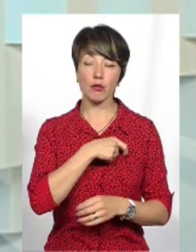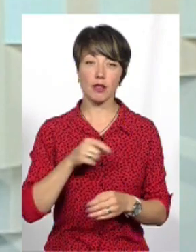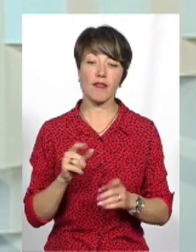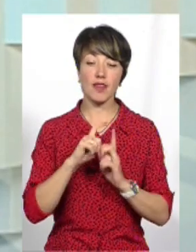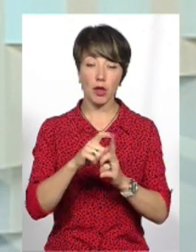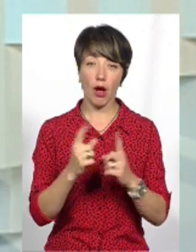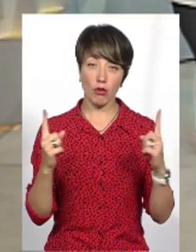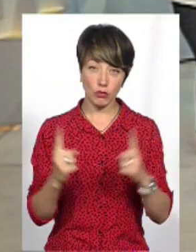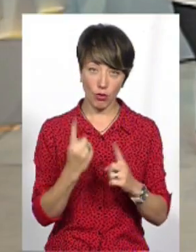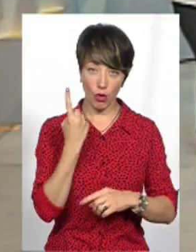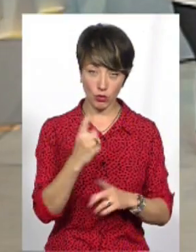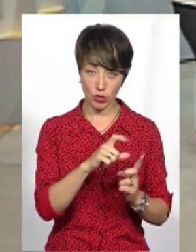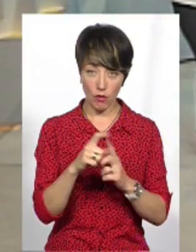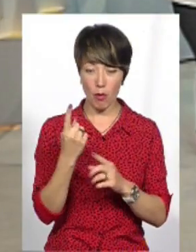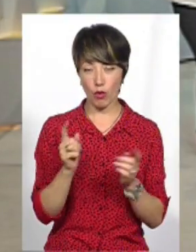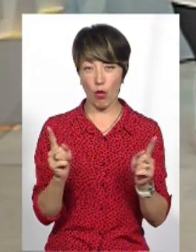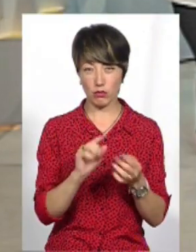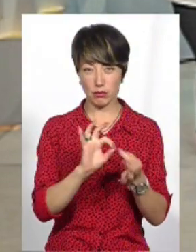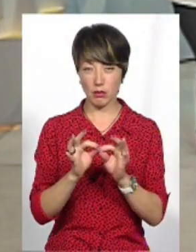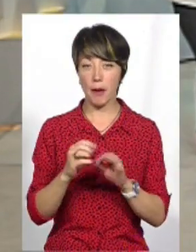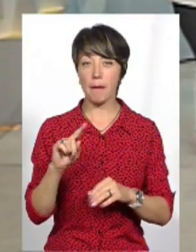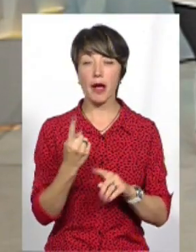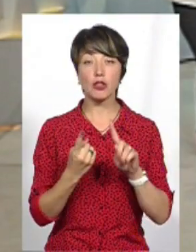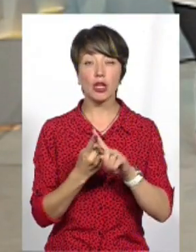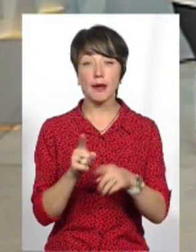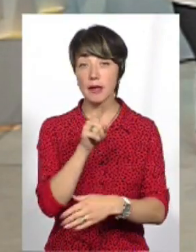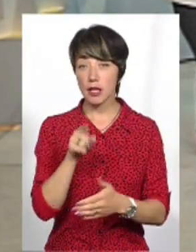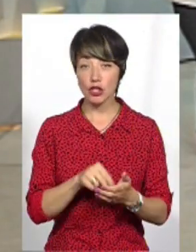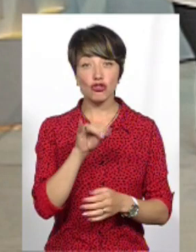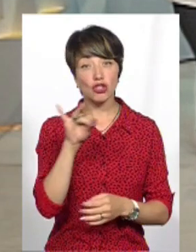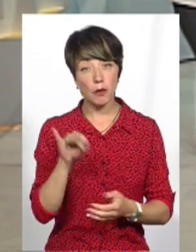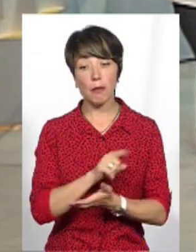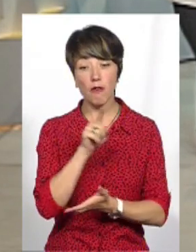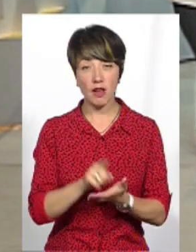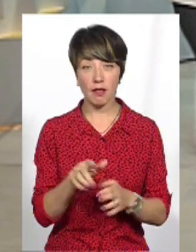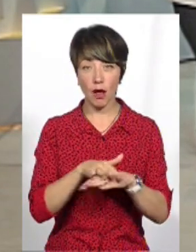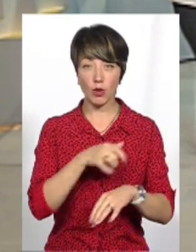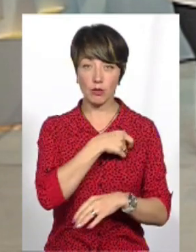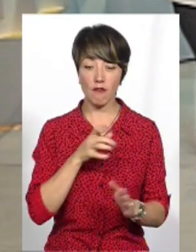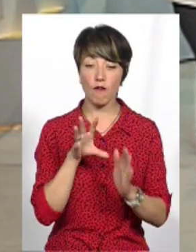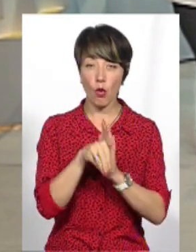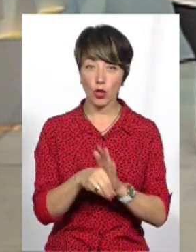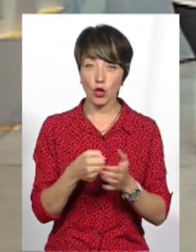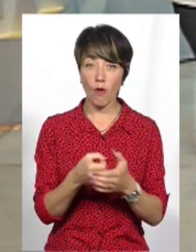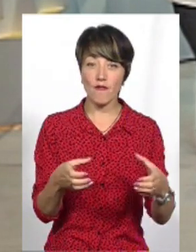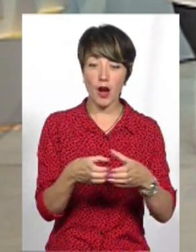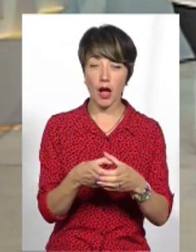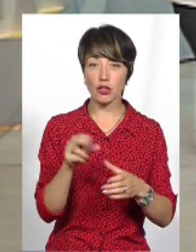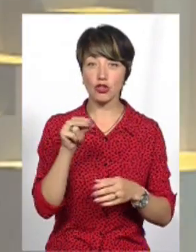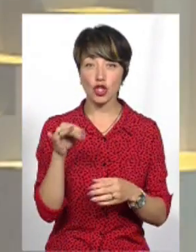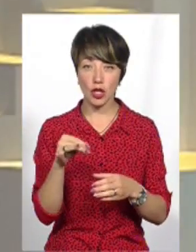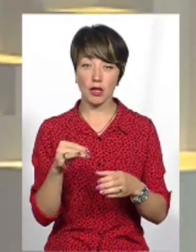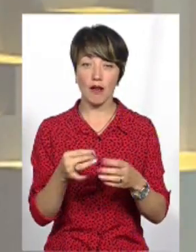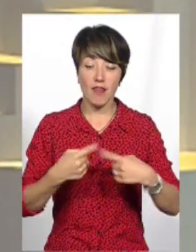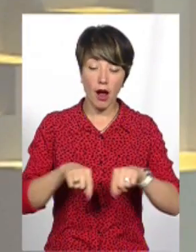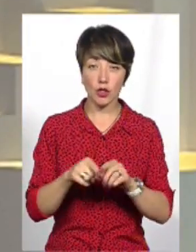Прошу відповідати словом або словосполученням. Перше. Чи зобов'язаний народний депутат входити до депутатської фракції чи